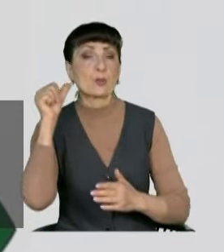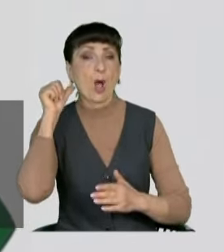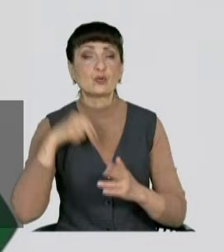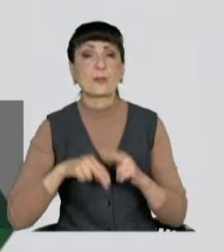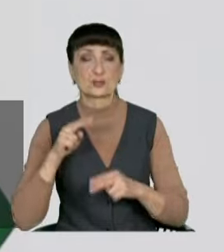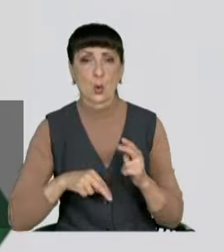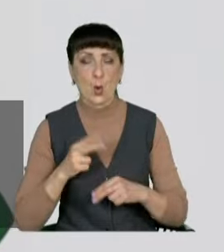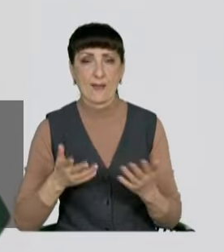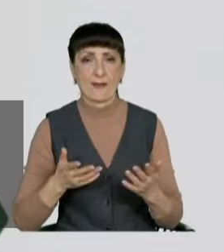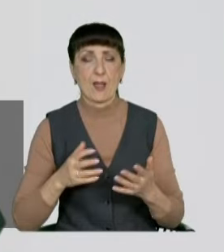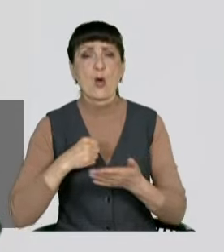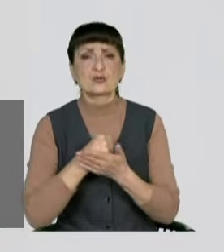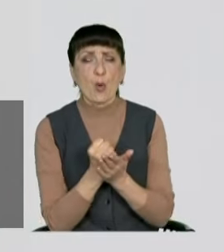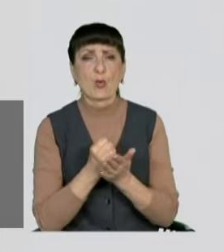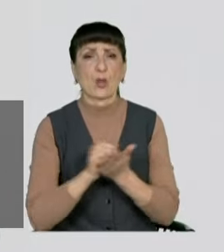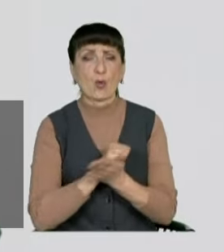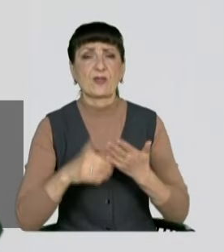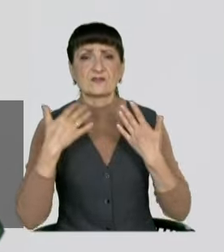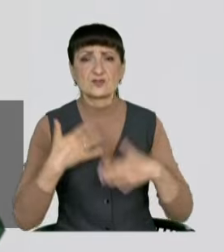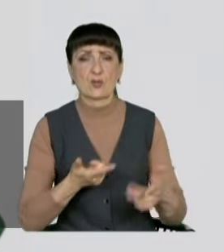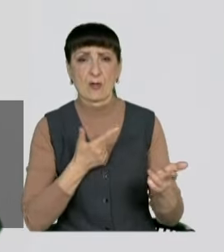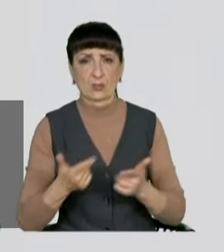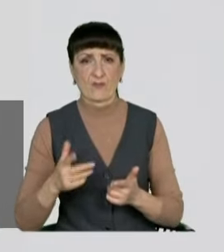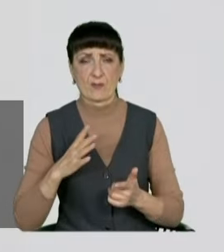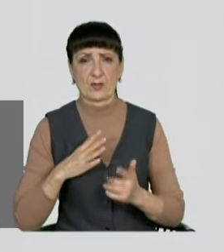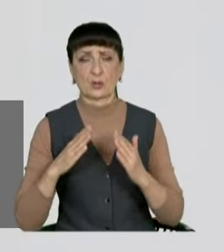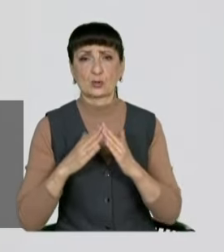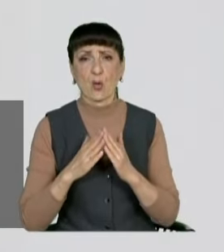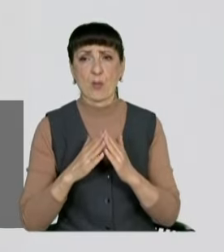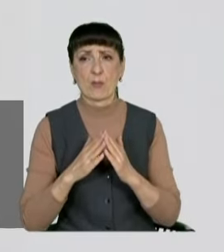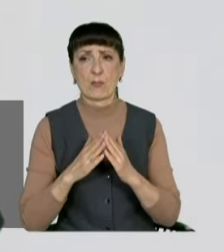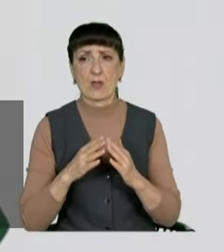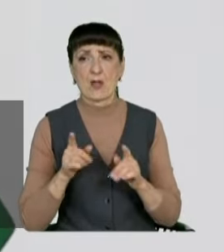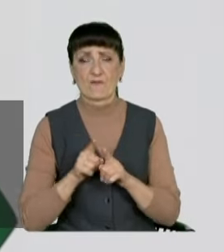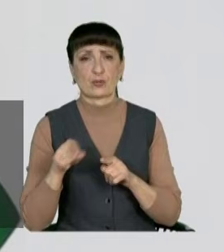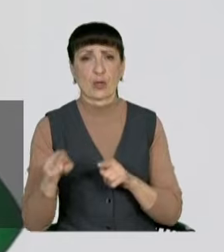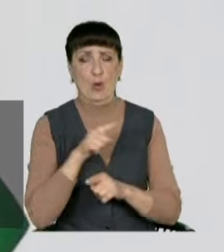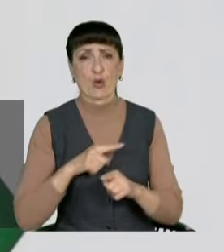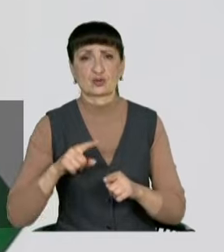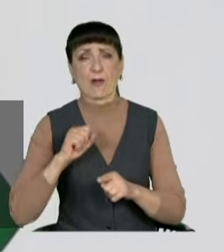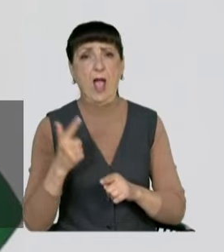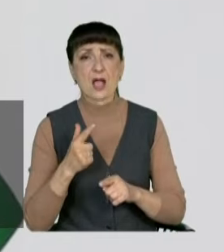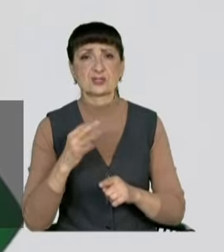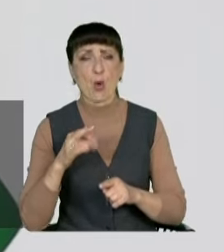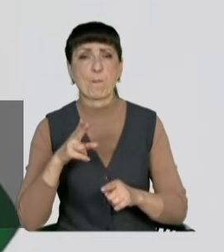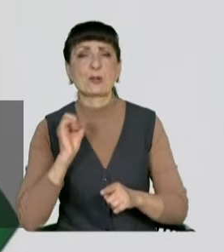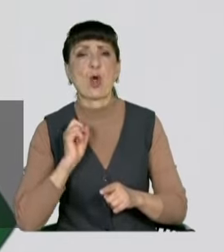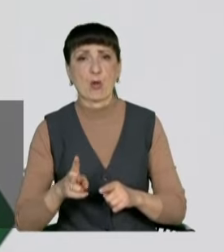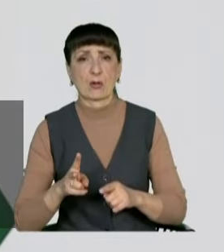построили, узаконили, все как надо. Дом такой же газовлок,